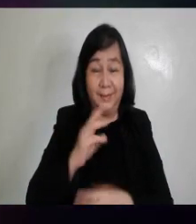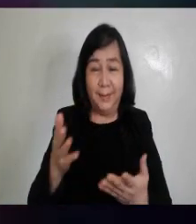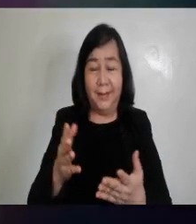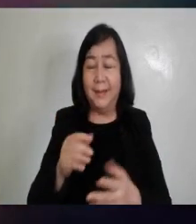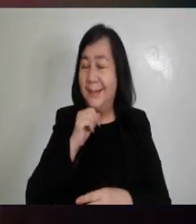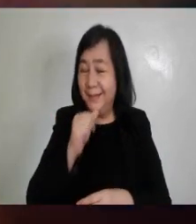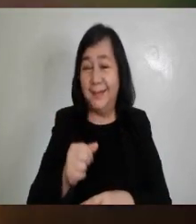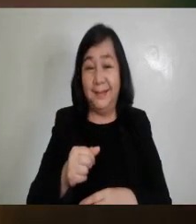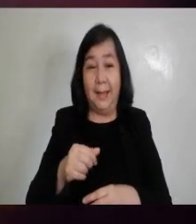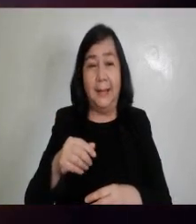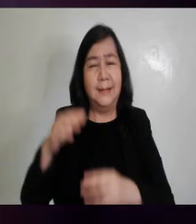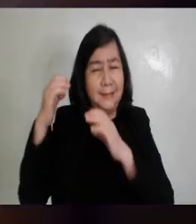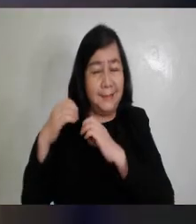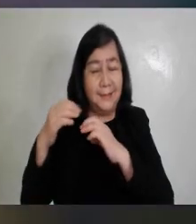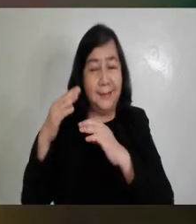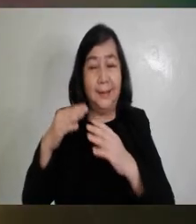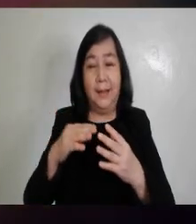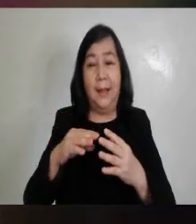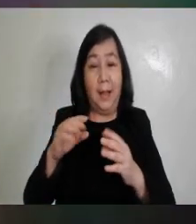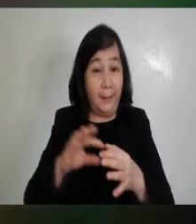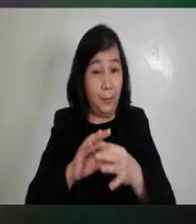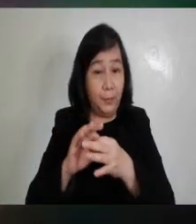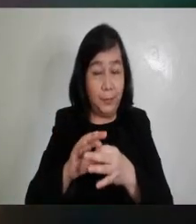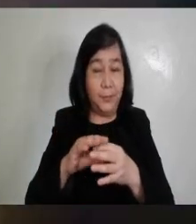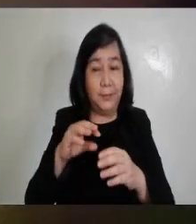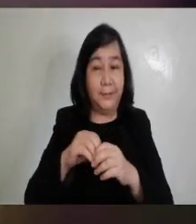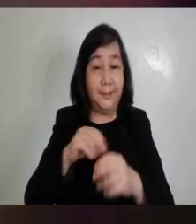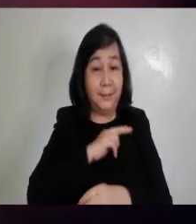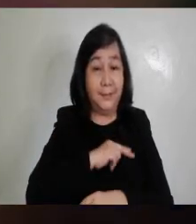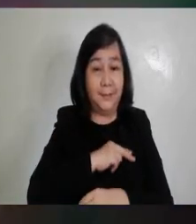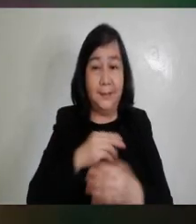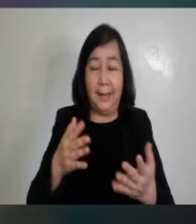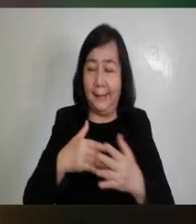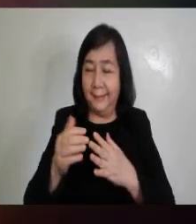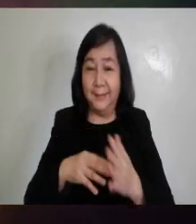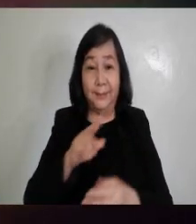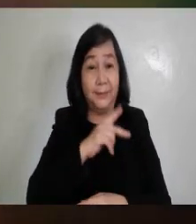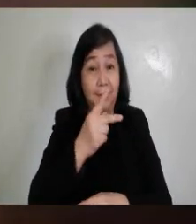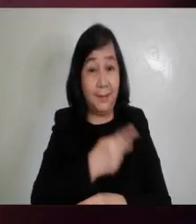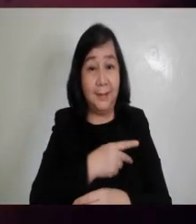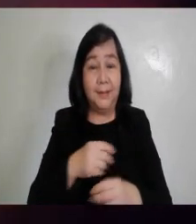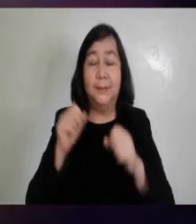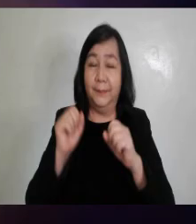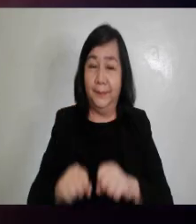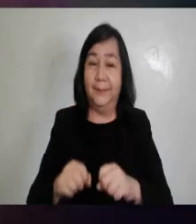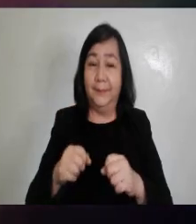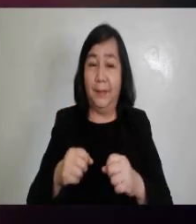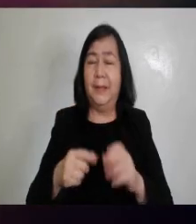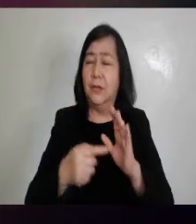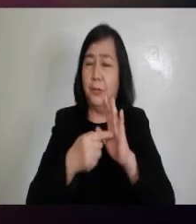Ang di inaasahang armonyang ito sa kalikasan ay nagpapakita na kahit ang makapangyarihan